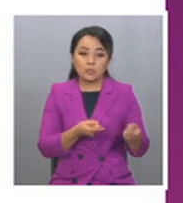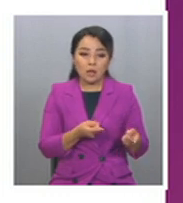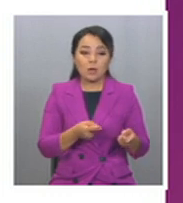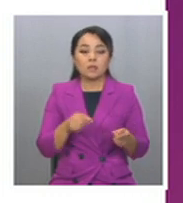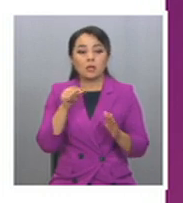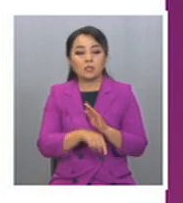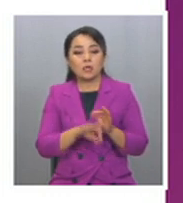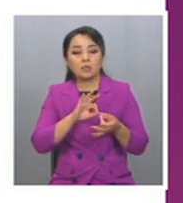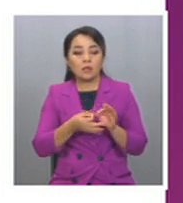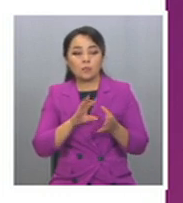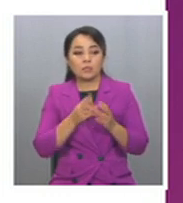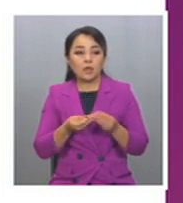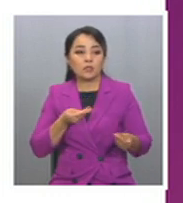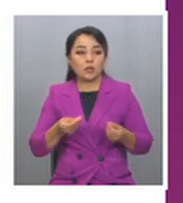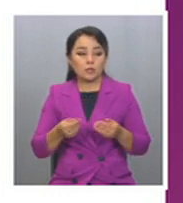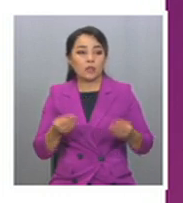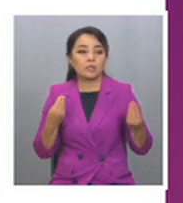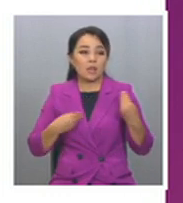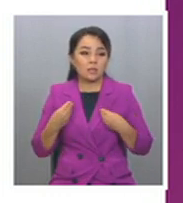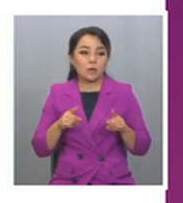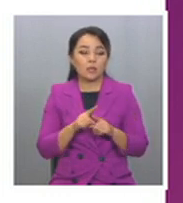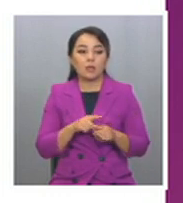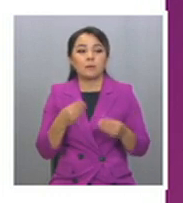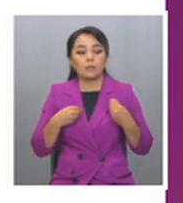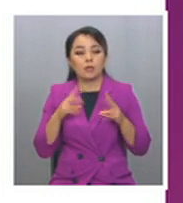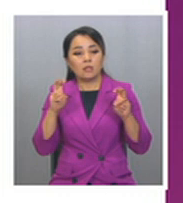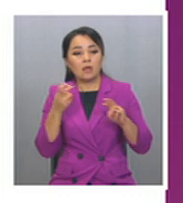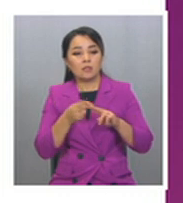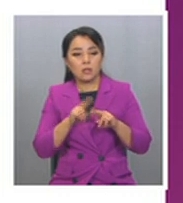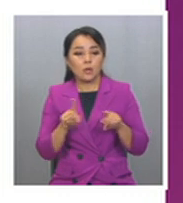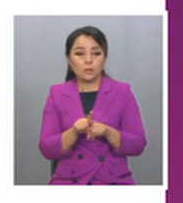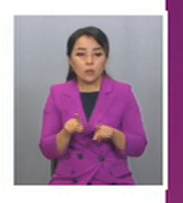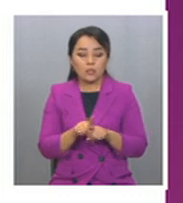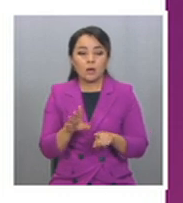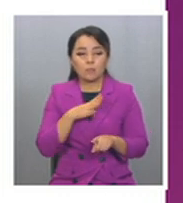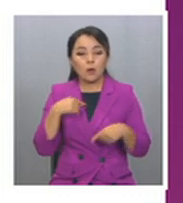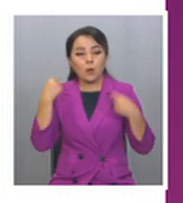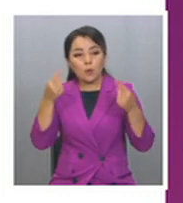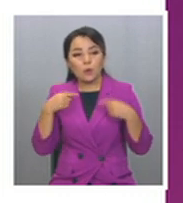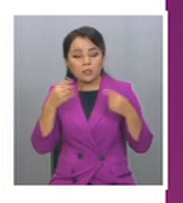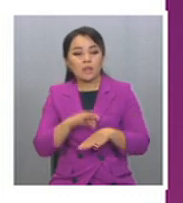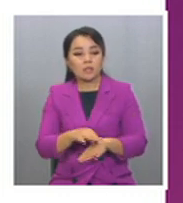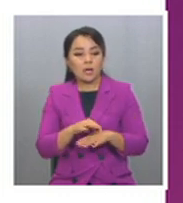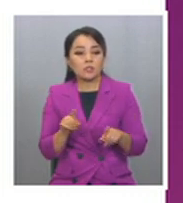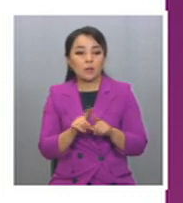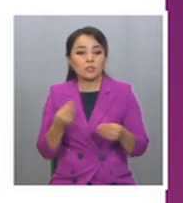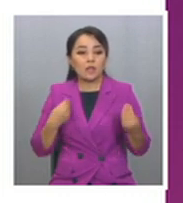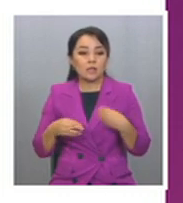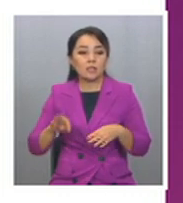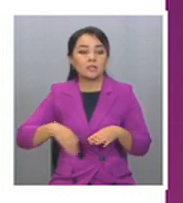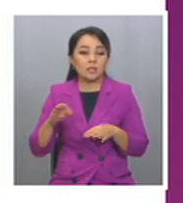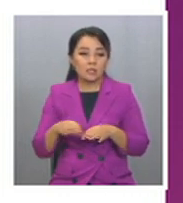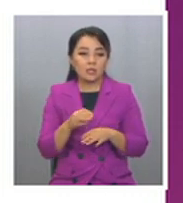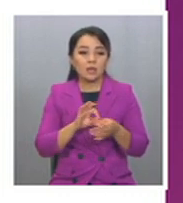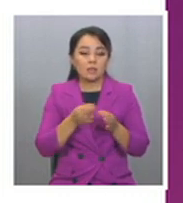ішік, жібек киімдер кигенін, әшекейлер тағынғанын, сондай-ақ қой терісінен киім-кешектер тігетінін жазып